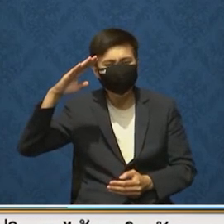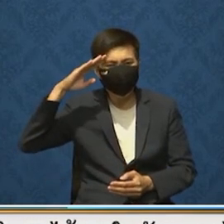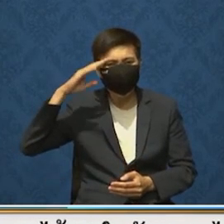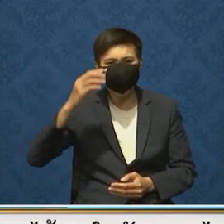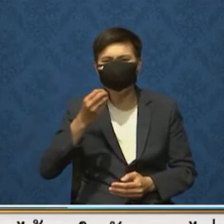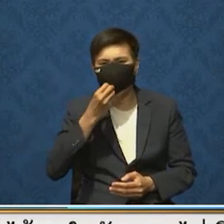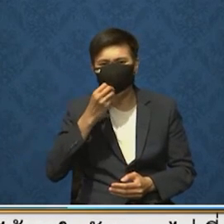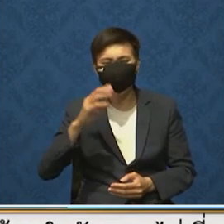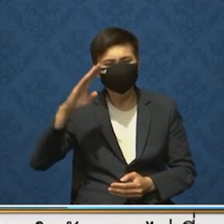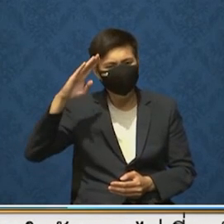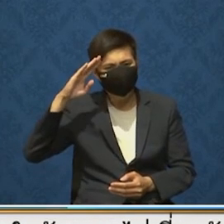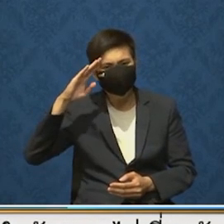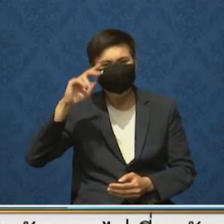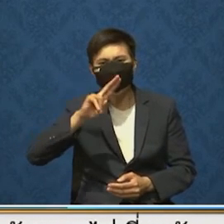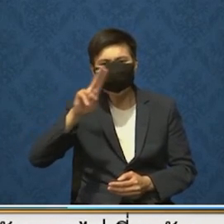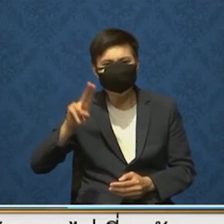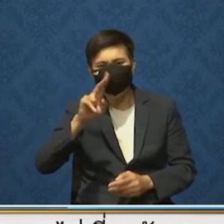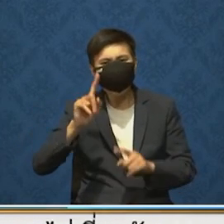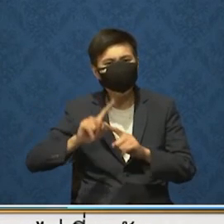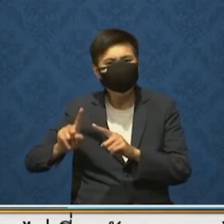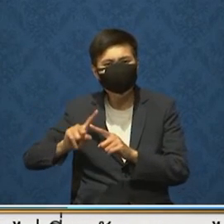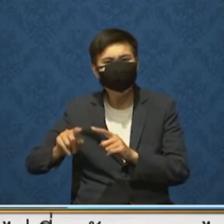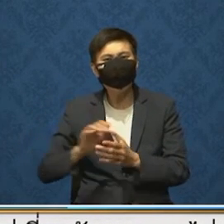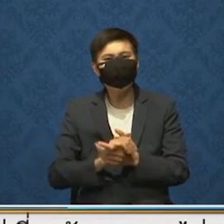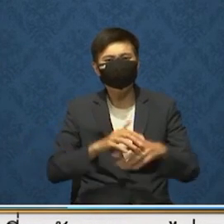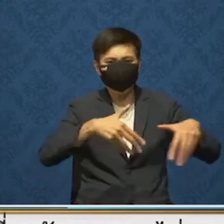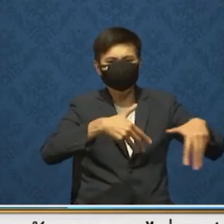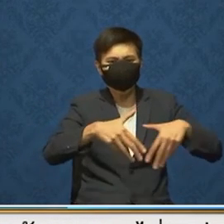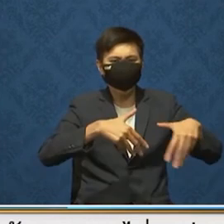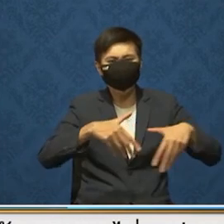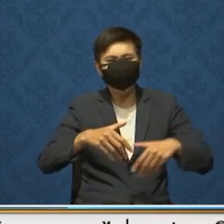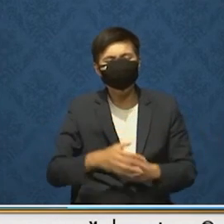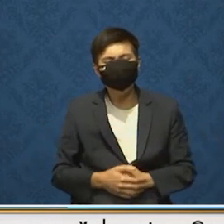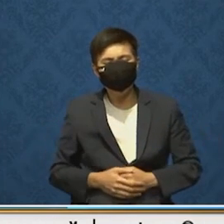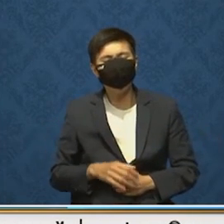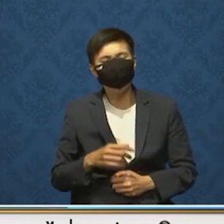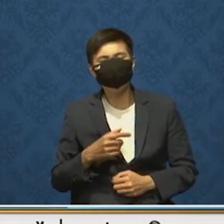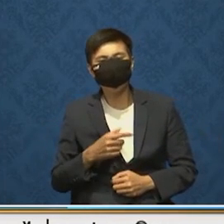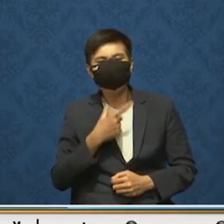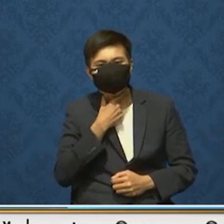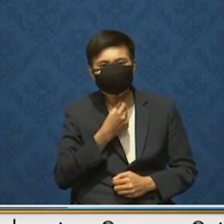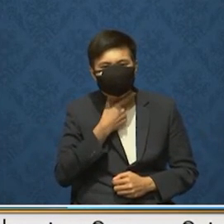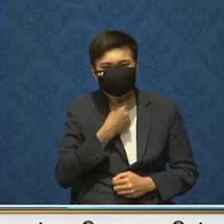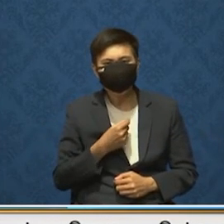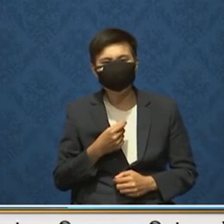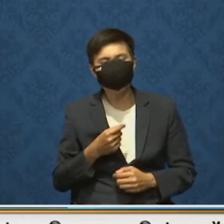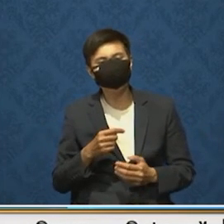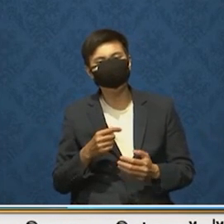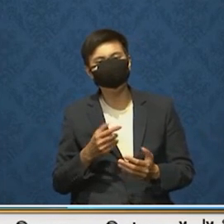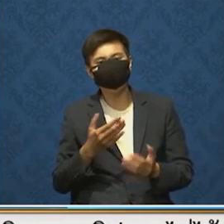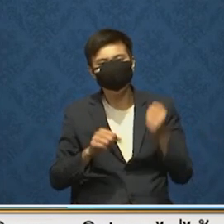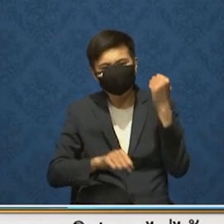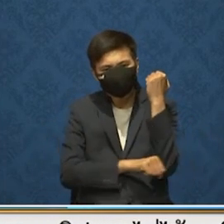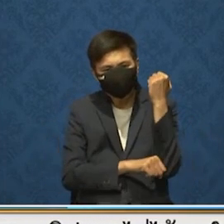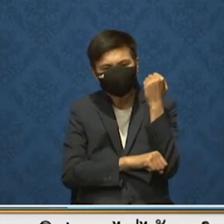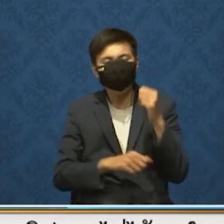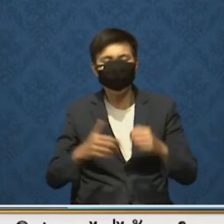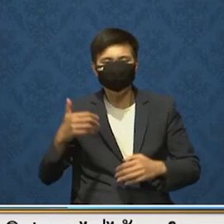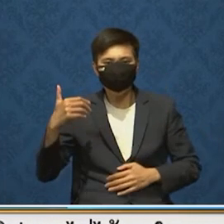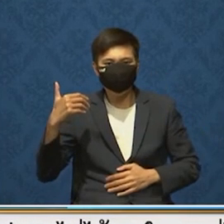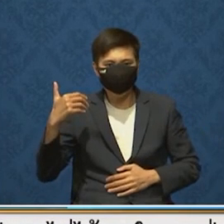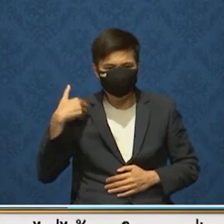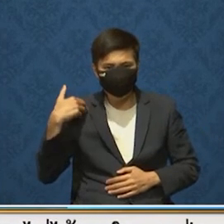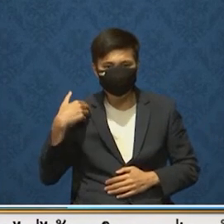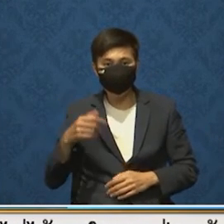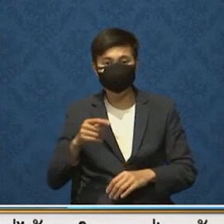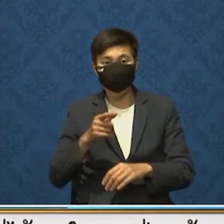ในขณะที่พี่น้องประชาชนอดยากนะครับเพามีอาวุแล้วกอาวุมาคมคู่แล้วก็ปนอำนา